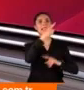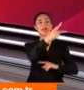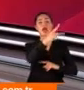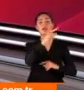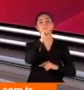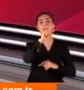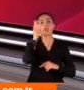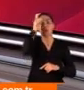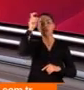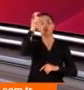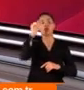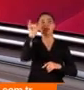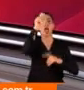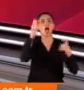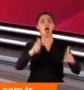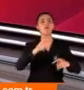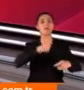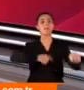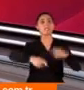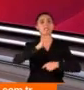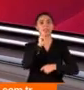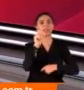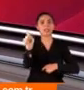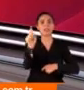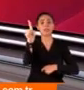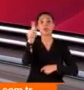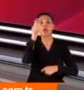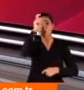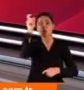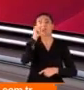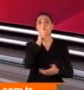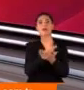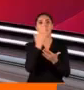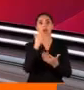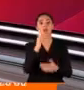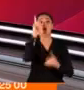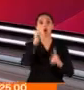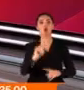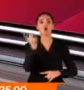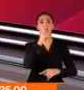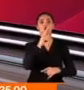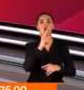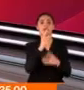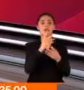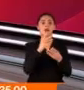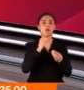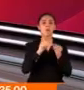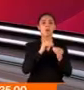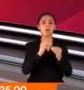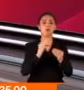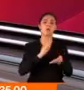limanının işletmesi teklif ettiğini açıkladı. Devamında henüz bir karar vermedik. Önce yönetim boşluğunun sona ermesi şart dedi.